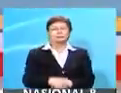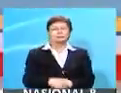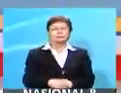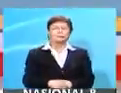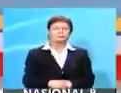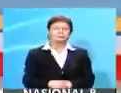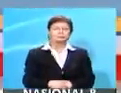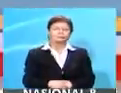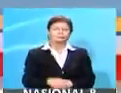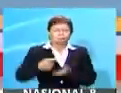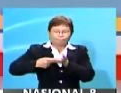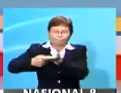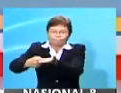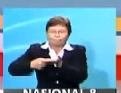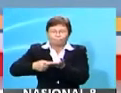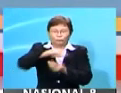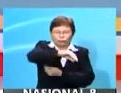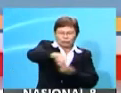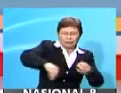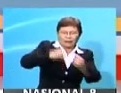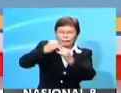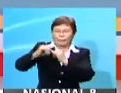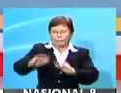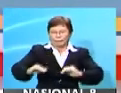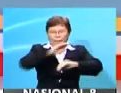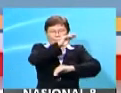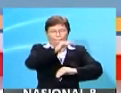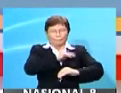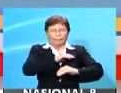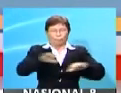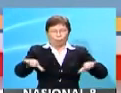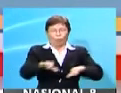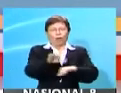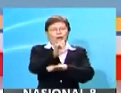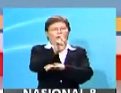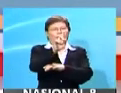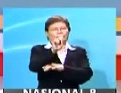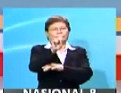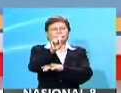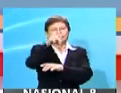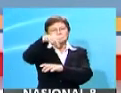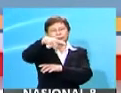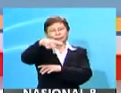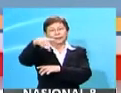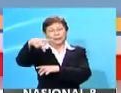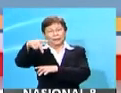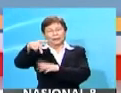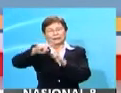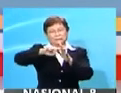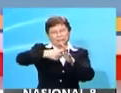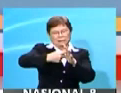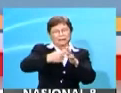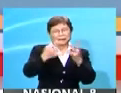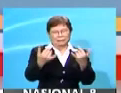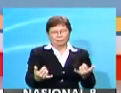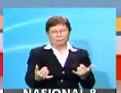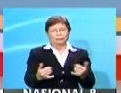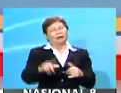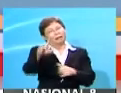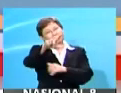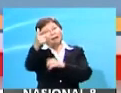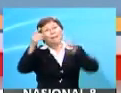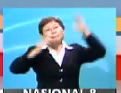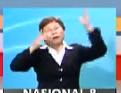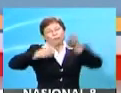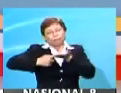kujat rundingan pusingan akhir peringkat menteri bagi pelaksanaan perkongsian transpasifik TPP bermula hari ini selain